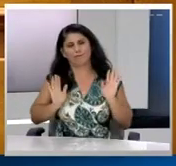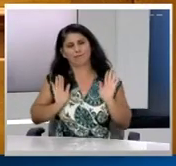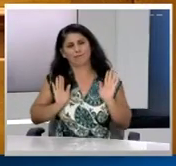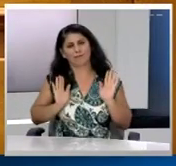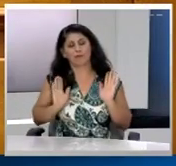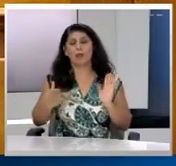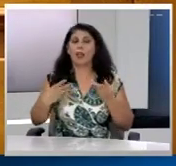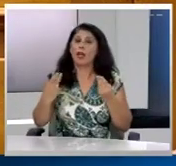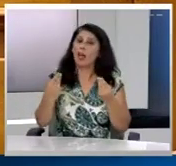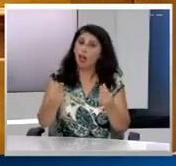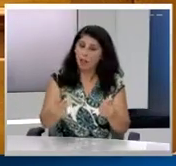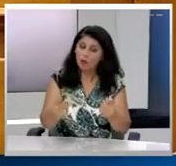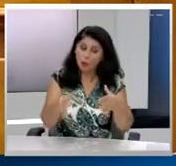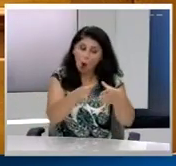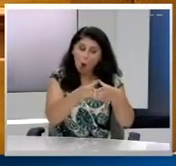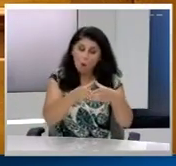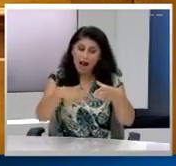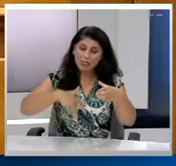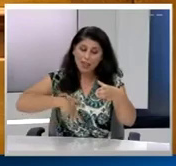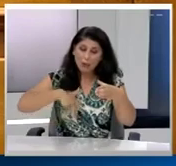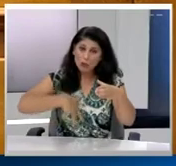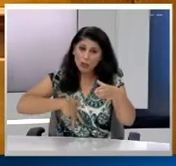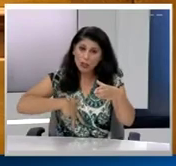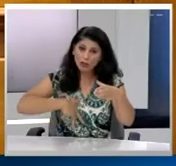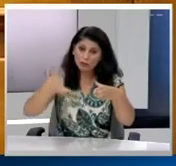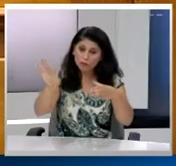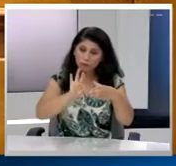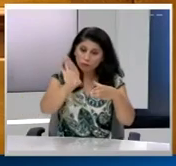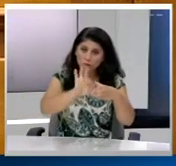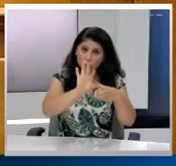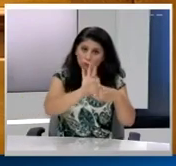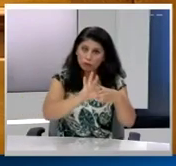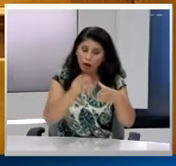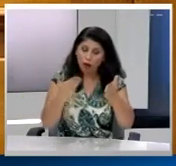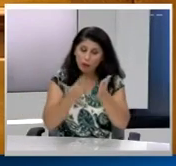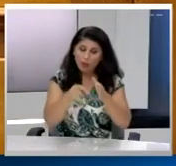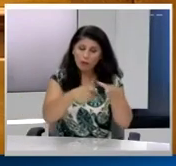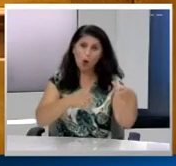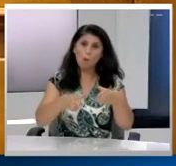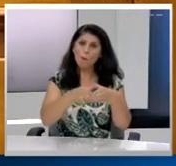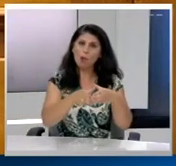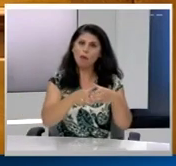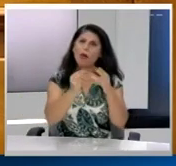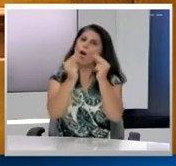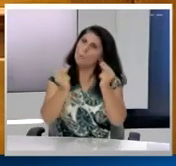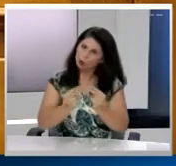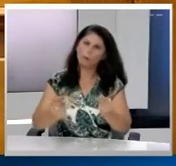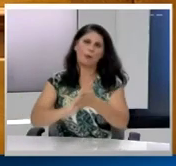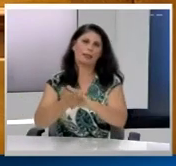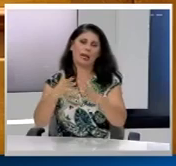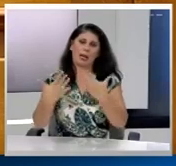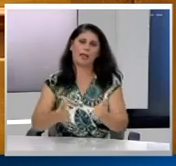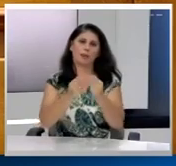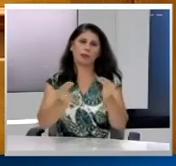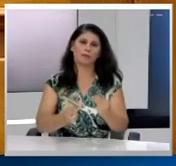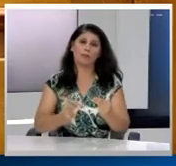Εύχομαι το σχήμα το οποίο έχετε αποφασίσει να αποδειχθεί αποτελεσματικό στην πράξη.